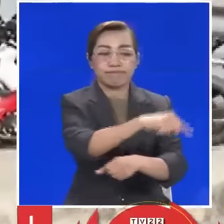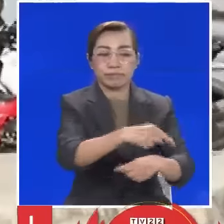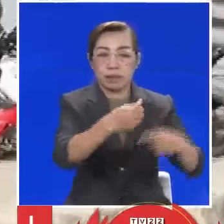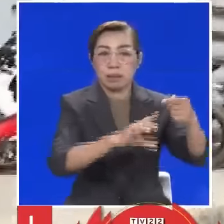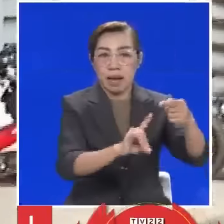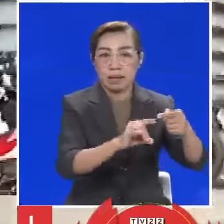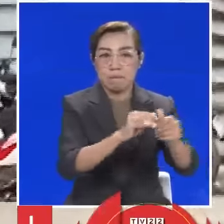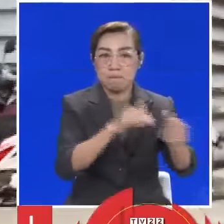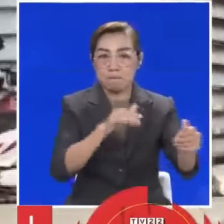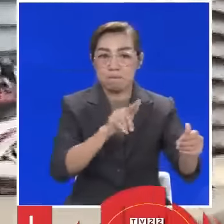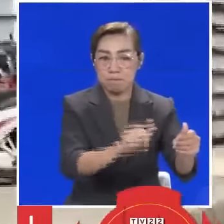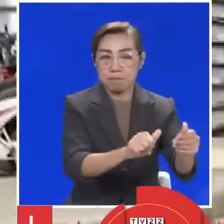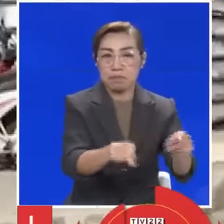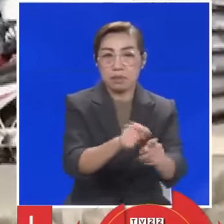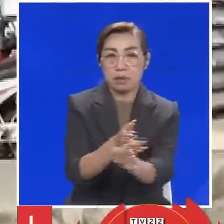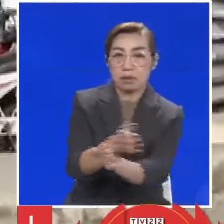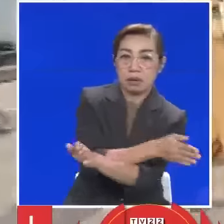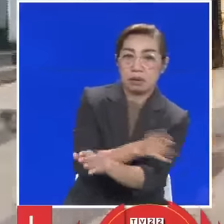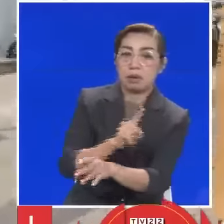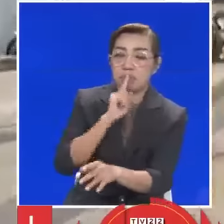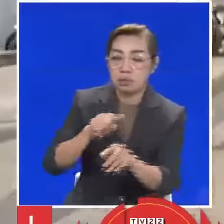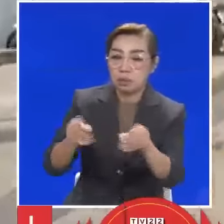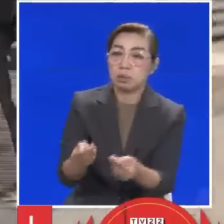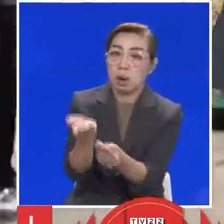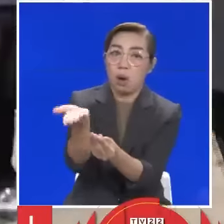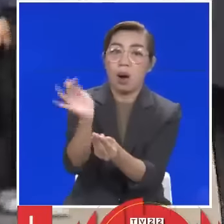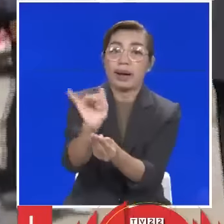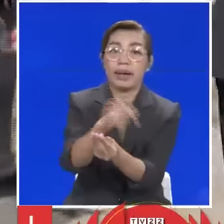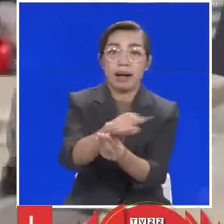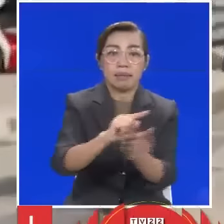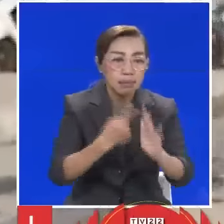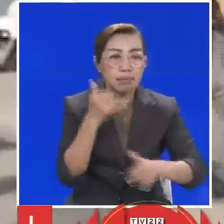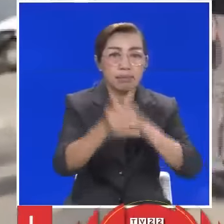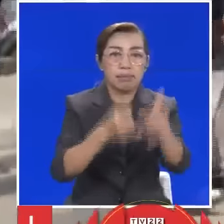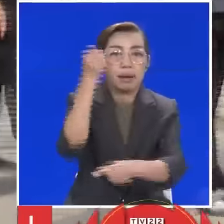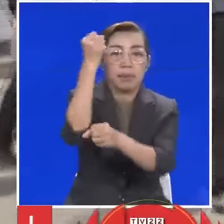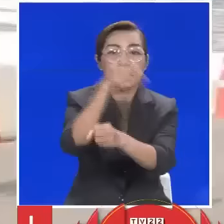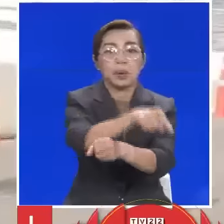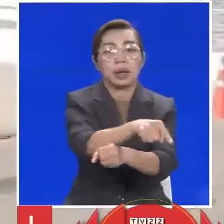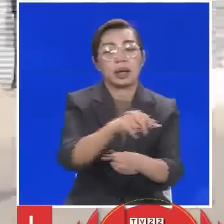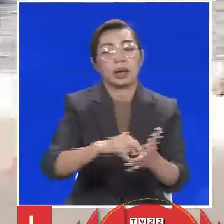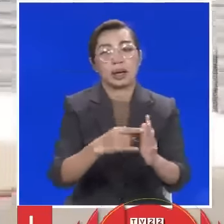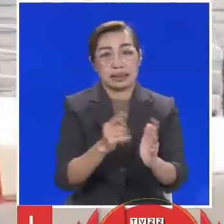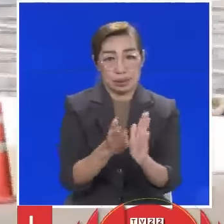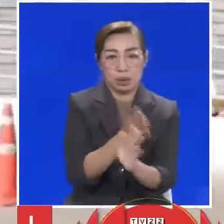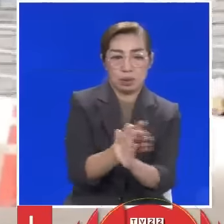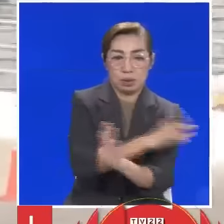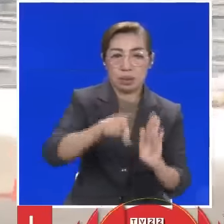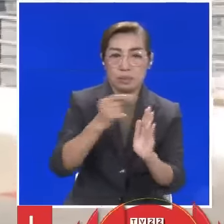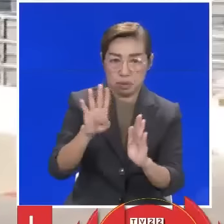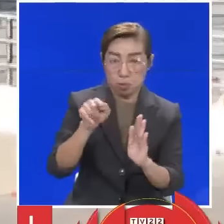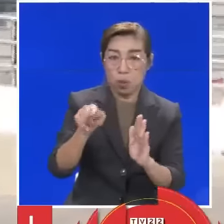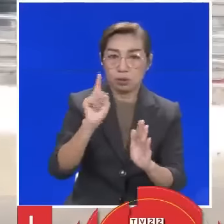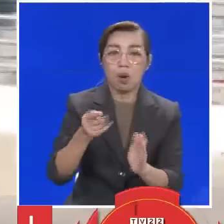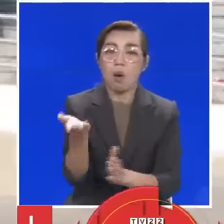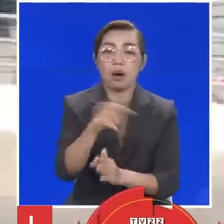ณะโดยไม่แจ้งการชุมนุมต่อผู้รับแจ้งก่อนการเริ่มชุมนุมไม่น้อยกว่า24ชั่วโมงร่วมกันเป็นผู้จัดการชุมนุมสาธาร